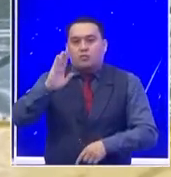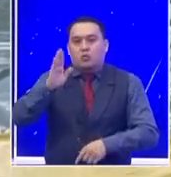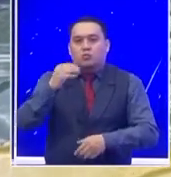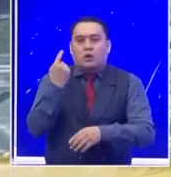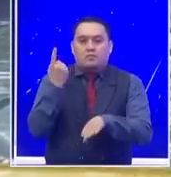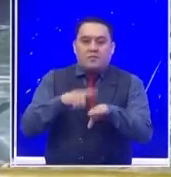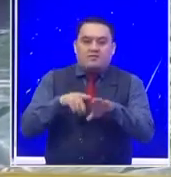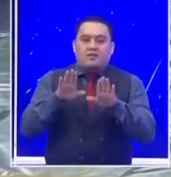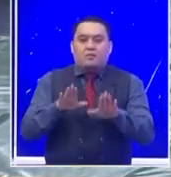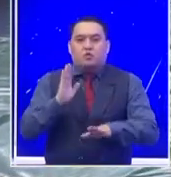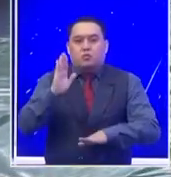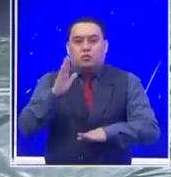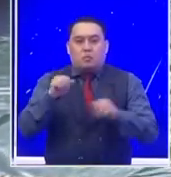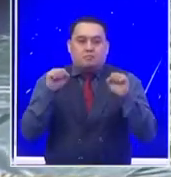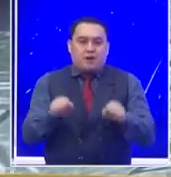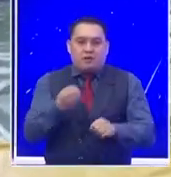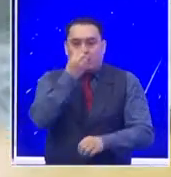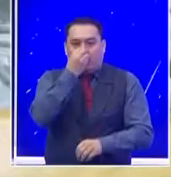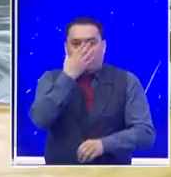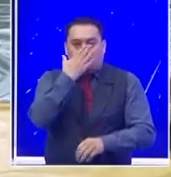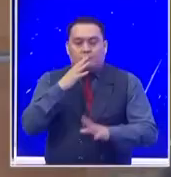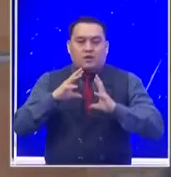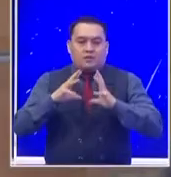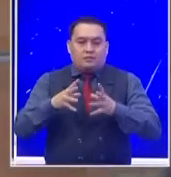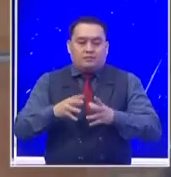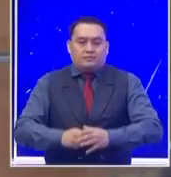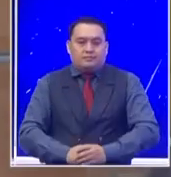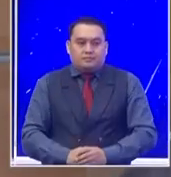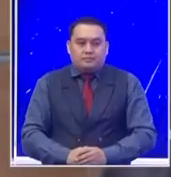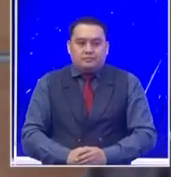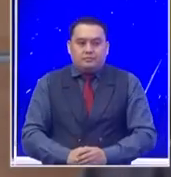завоюет призовое место хочет право пройти на чемпионат мира